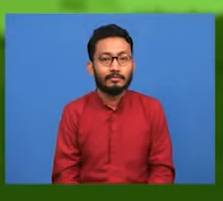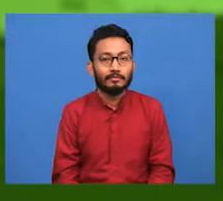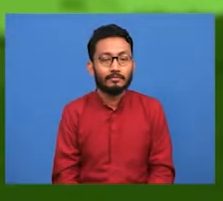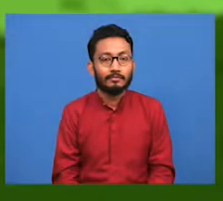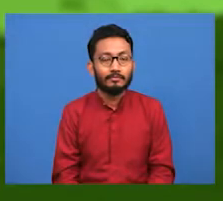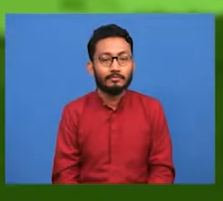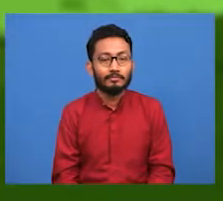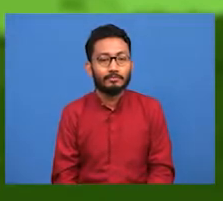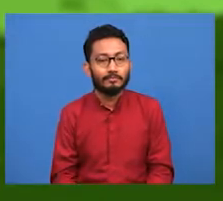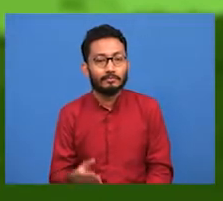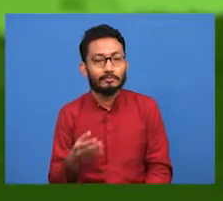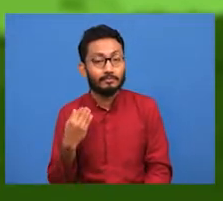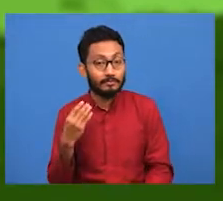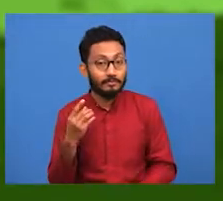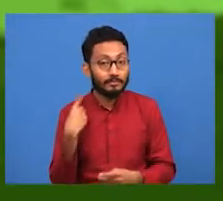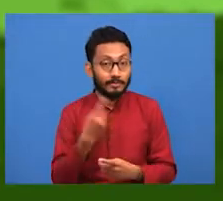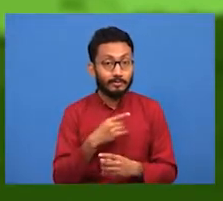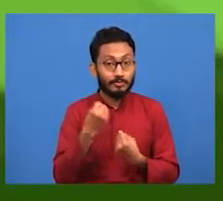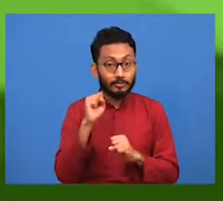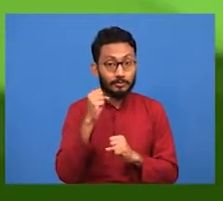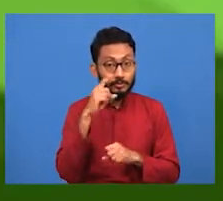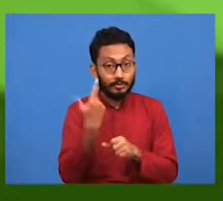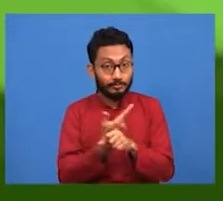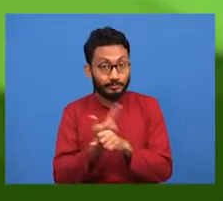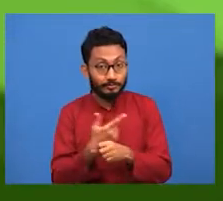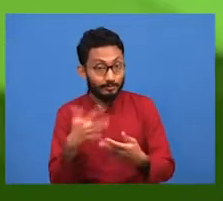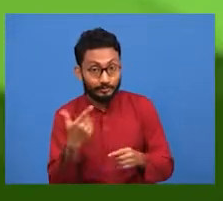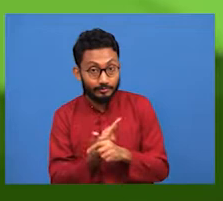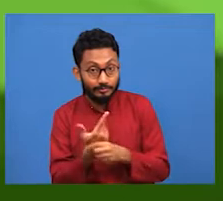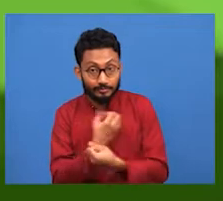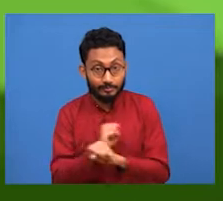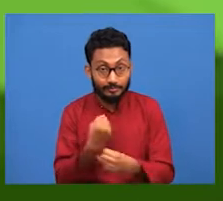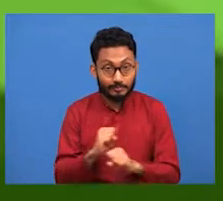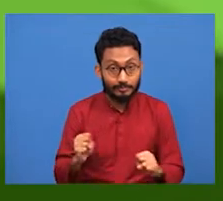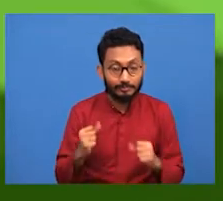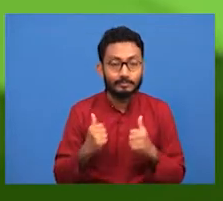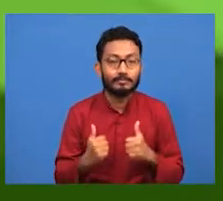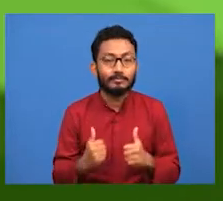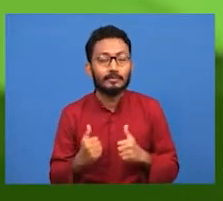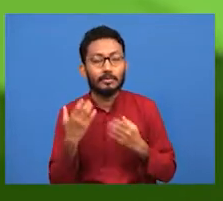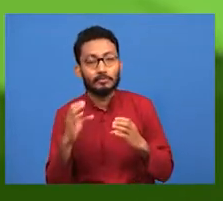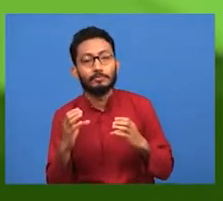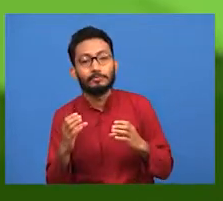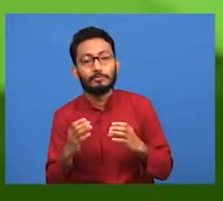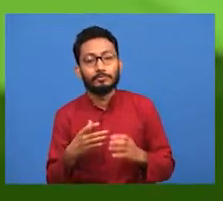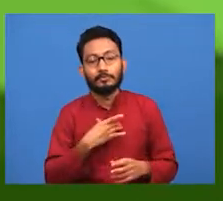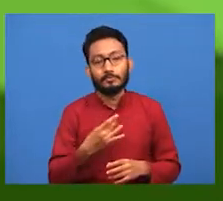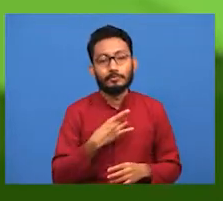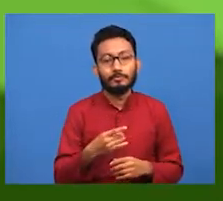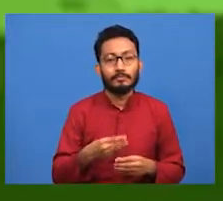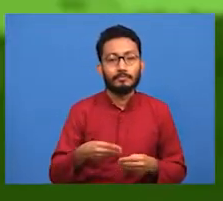Adakah murid-murid bersedia untuk latihan seterusnya? Bagus! Cikgu puji semangat belajar kamu semua.